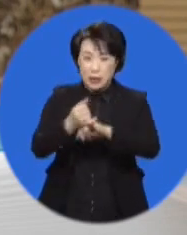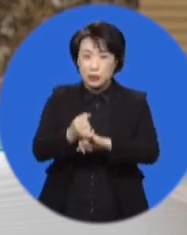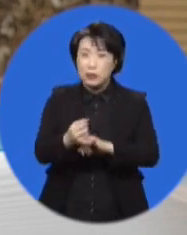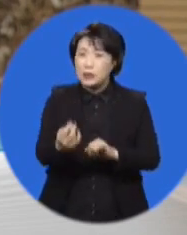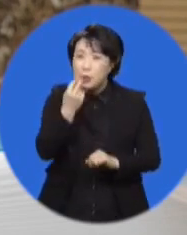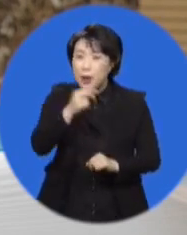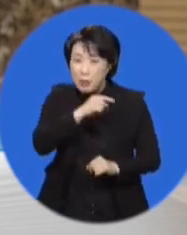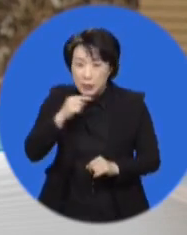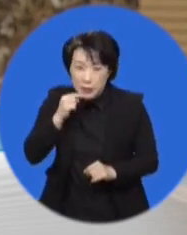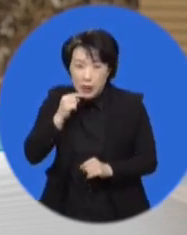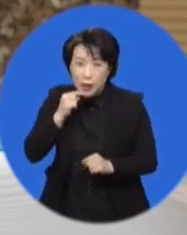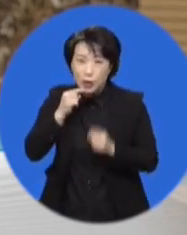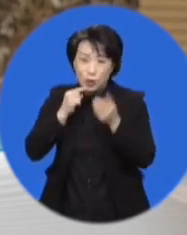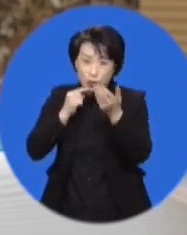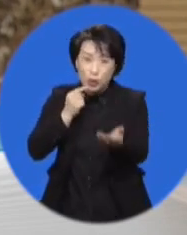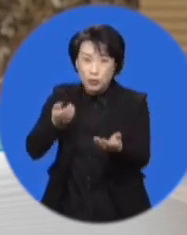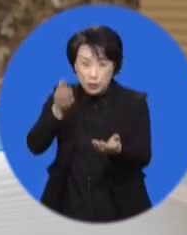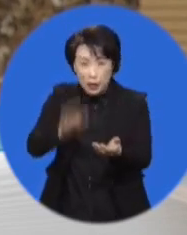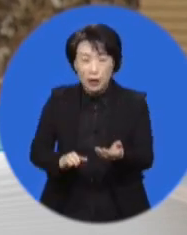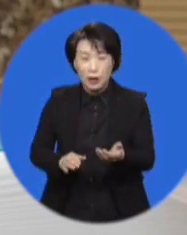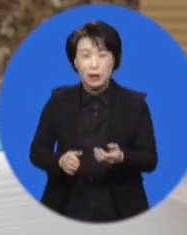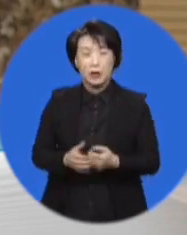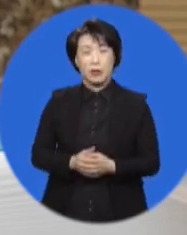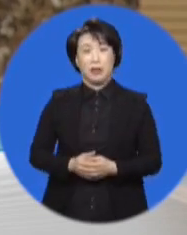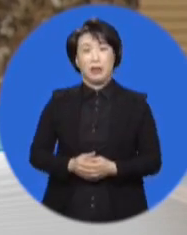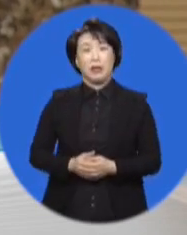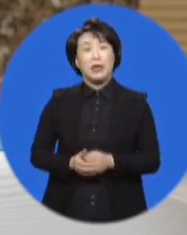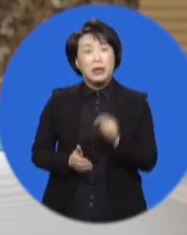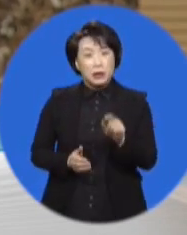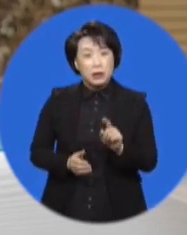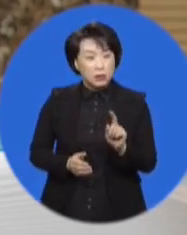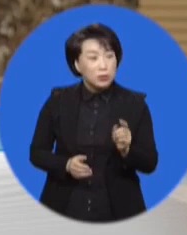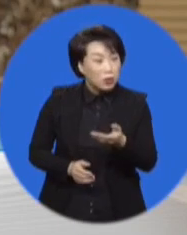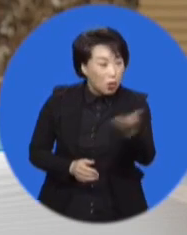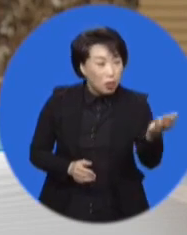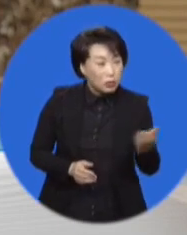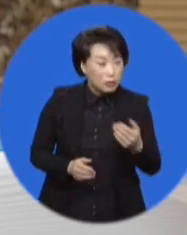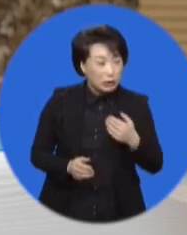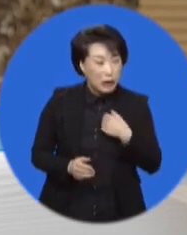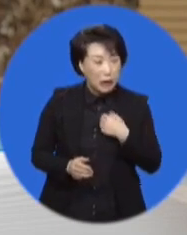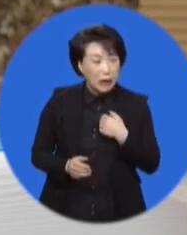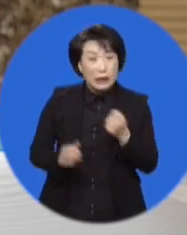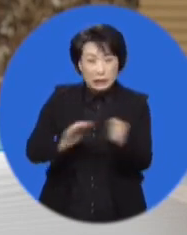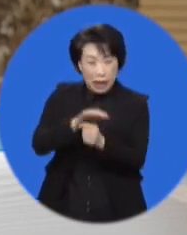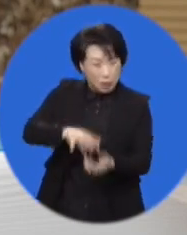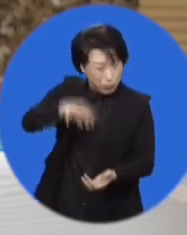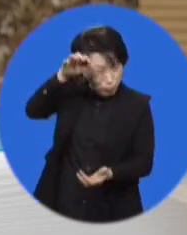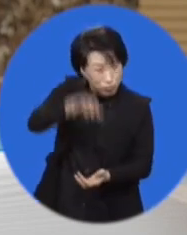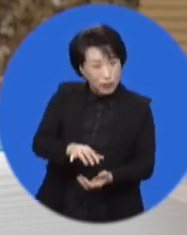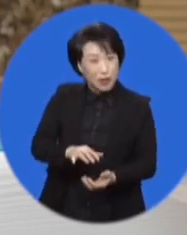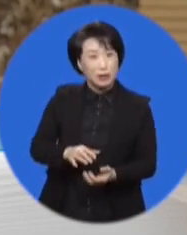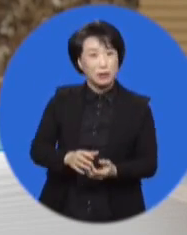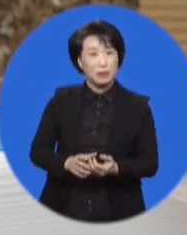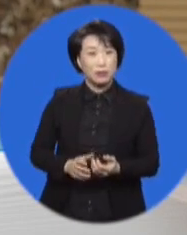생명의 피야. 피야. 이건 내가 너를 사랑한 분량이야.